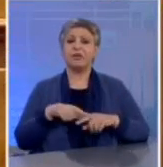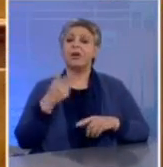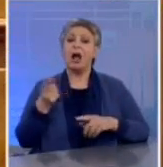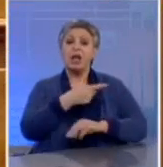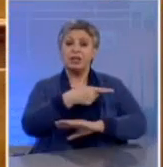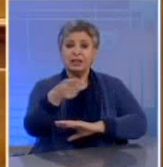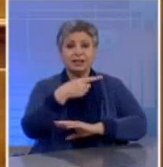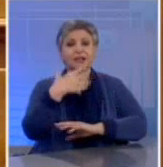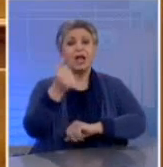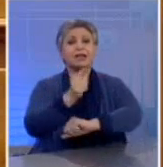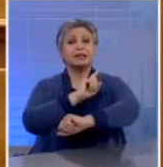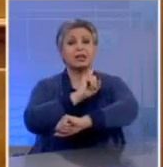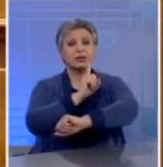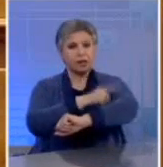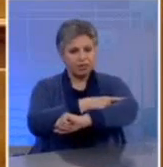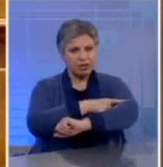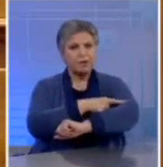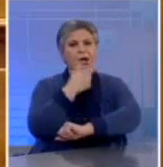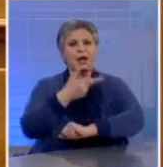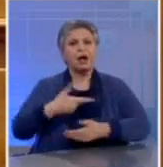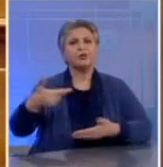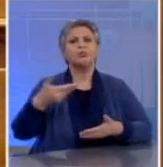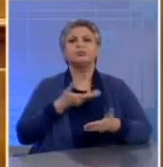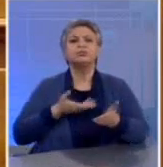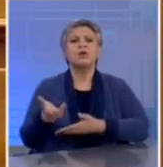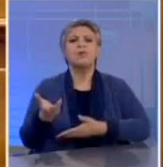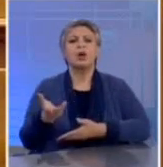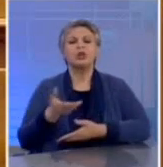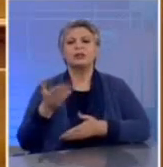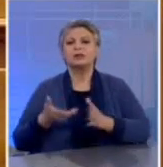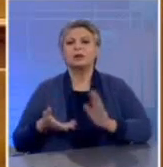εάν εσείς έχετε τη δύναμη, καταθέστε πρόταση μορφής κατά του Μουζάλα. Αλλά